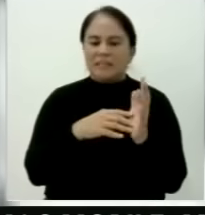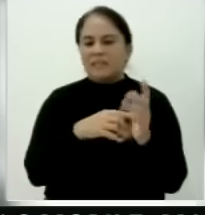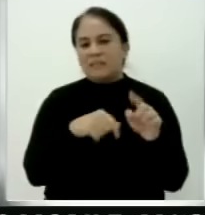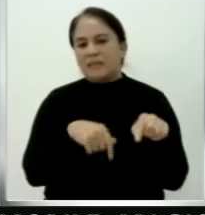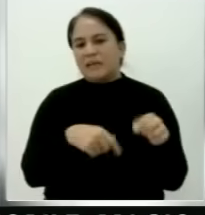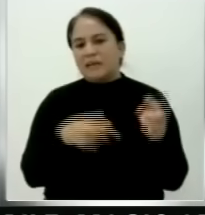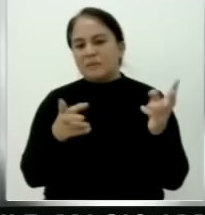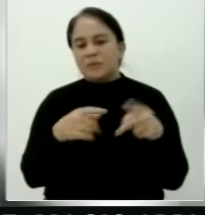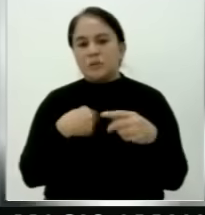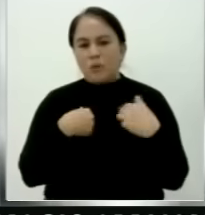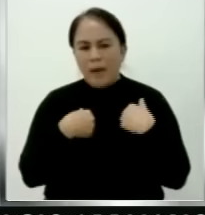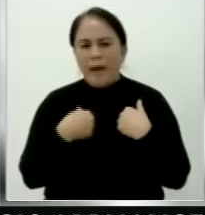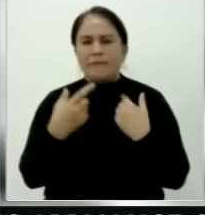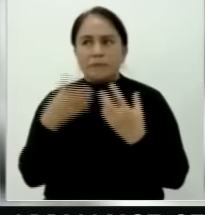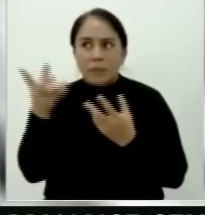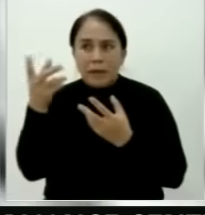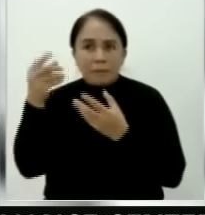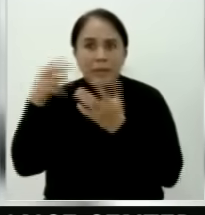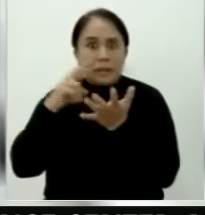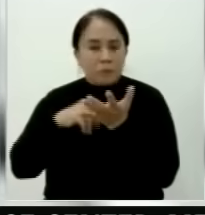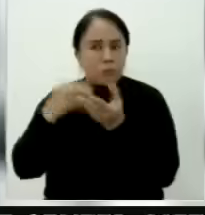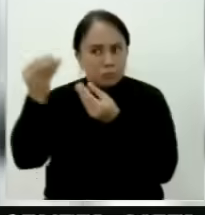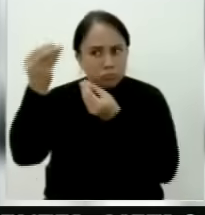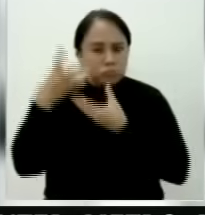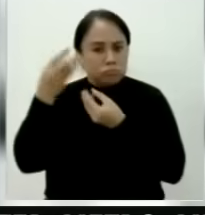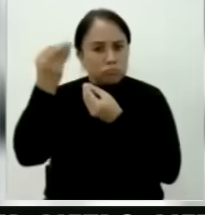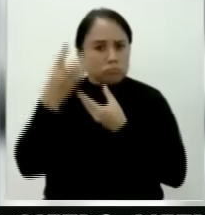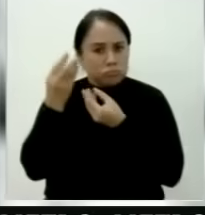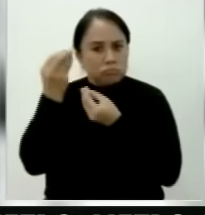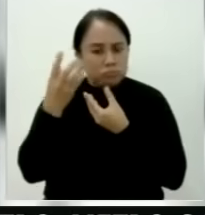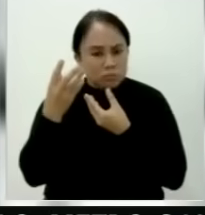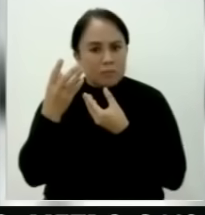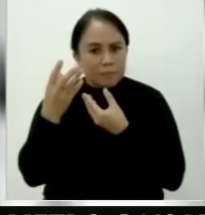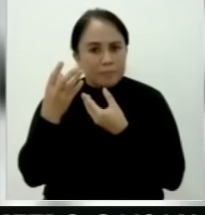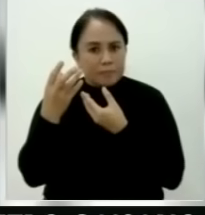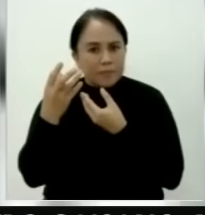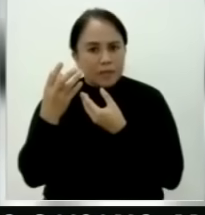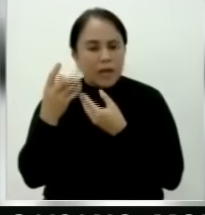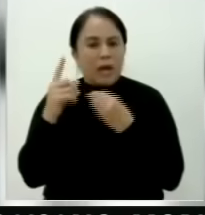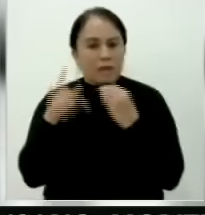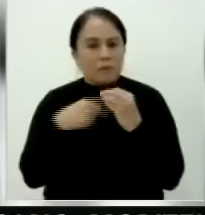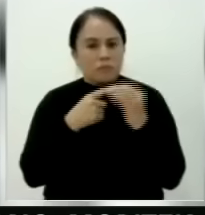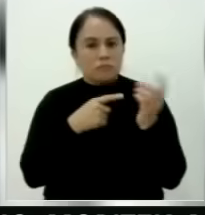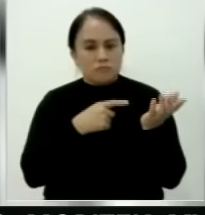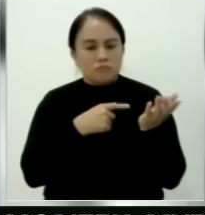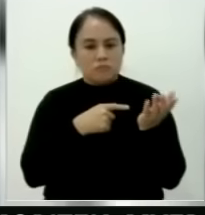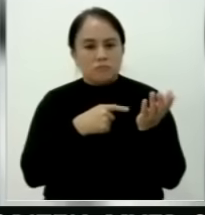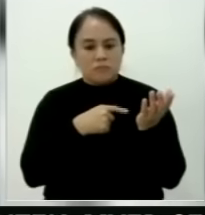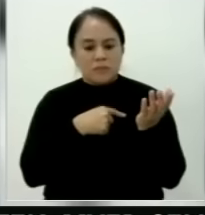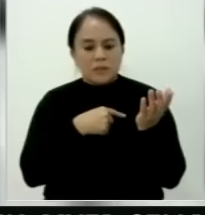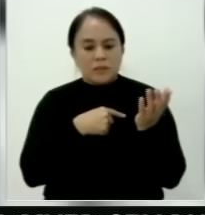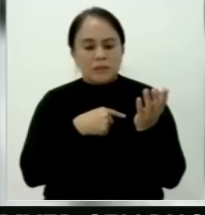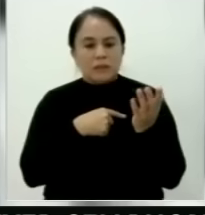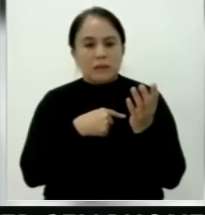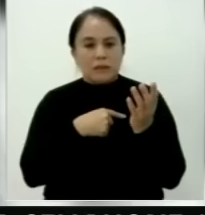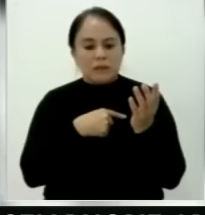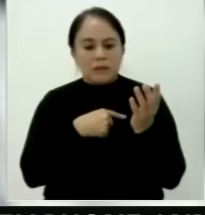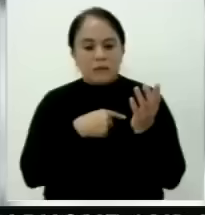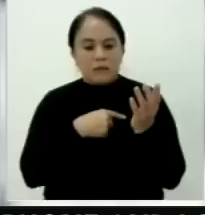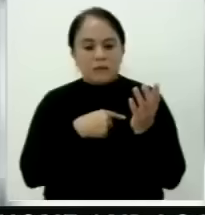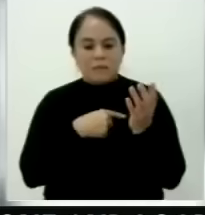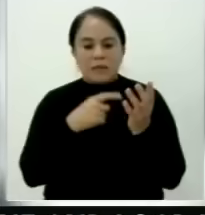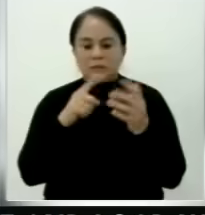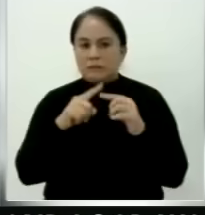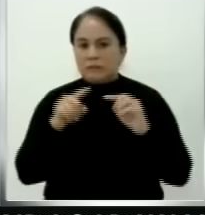mga nare-receive na ho kaming reports na tungkol ho dito sa mga ganitong